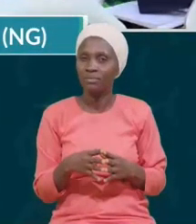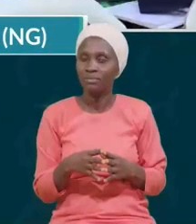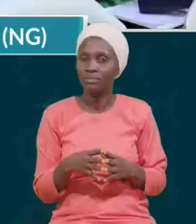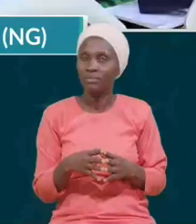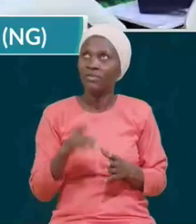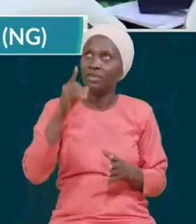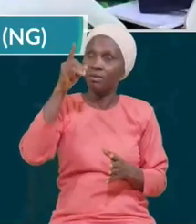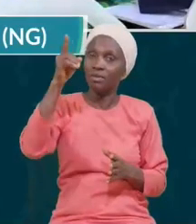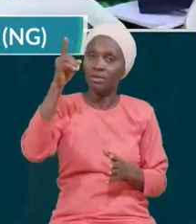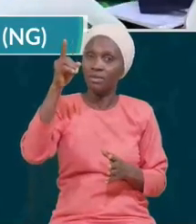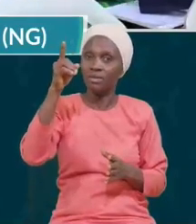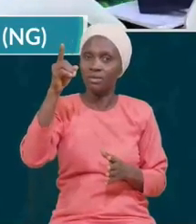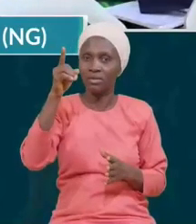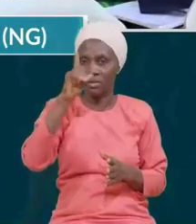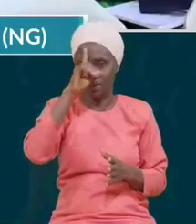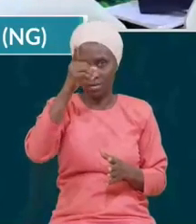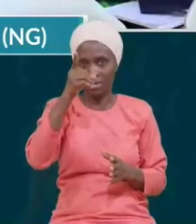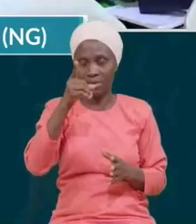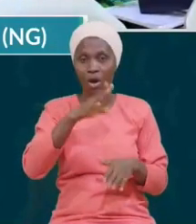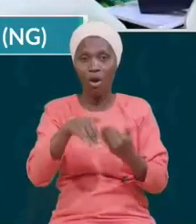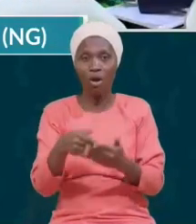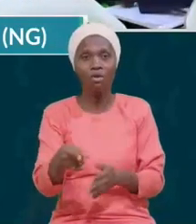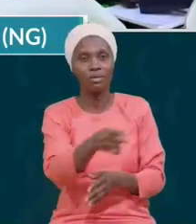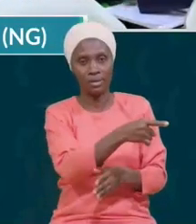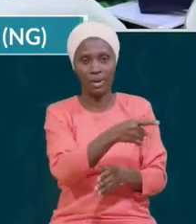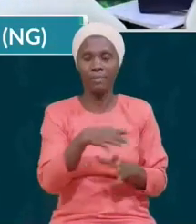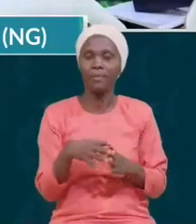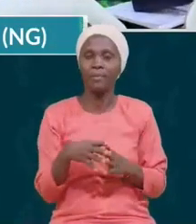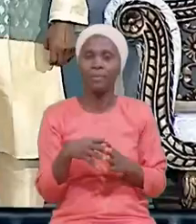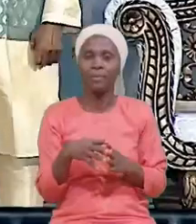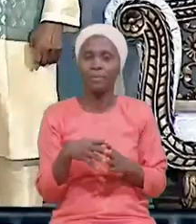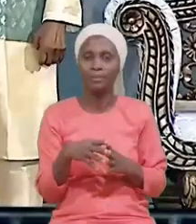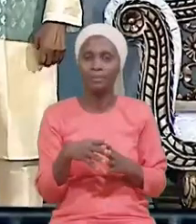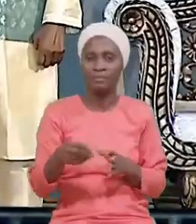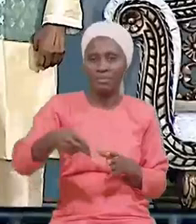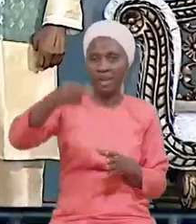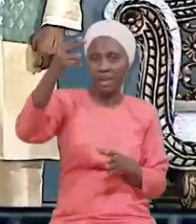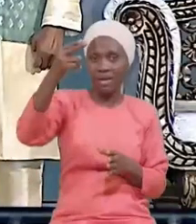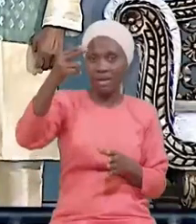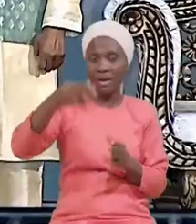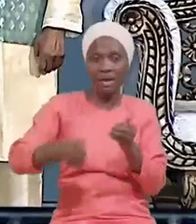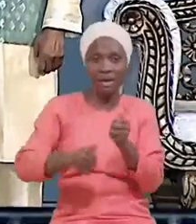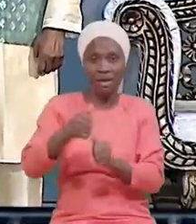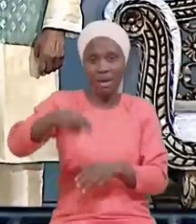Il les a tous surpassés. Il est plus élevé que les anges.